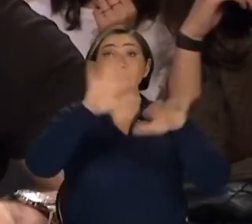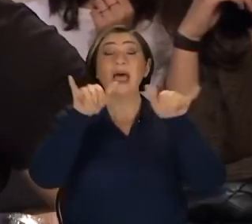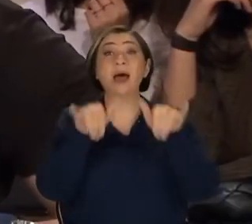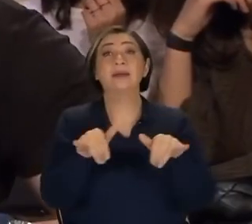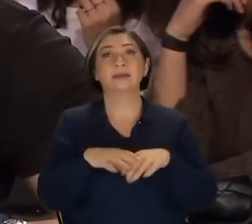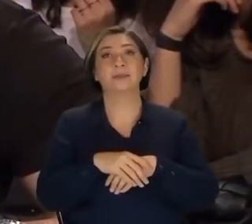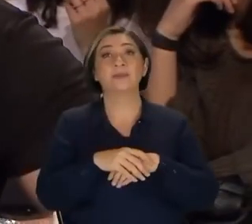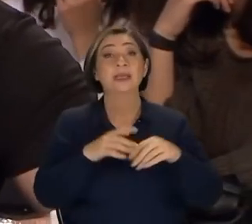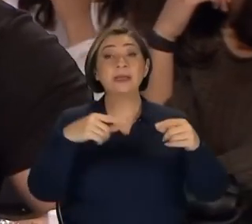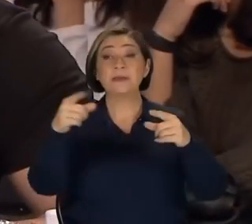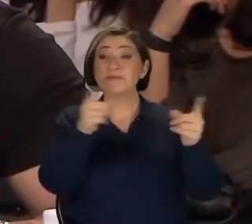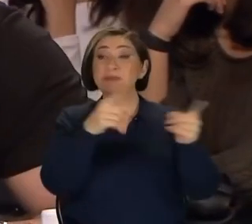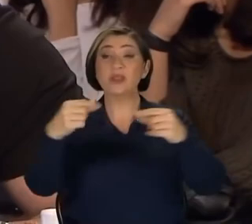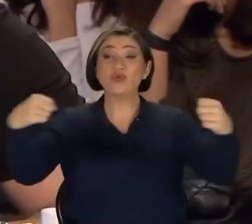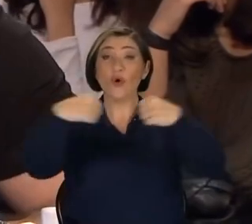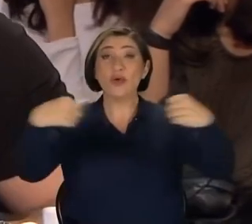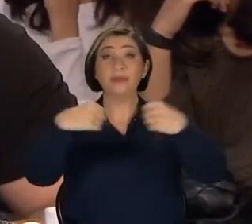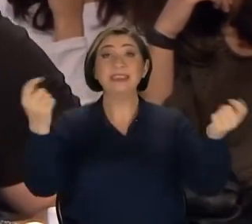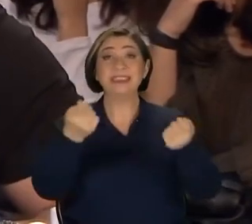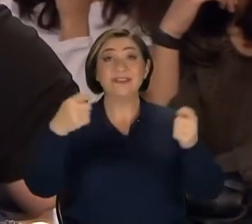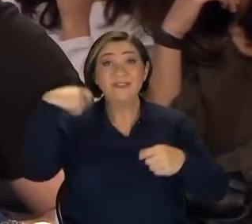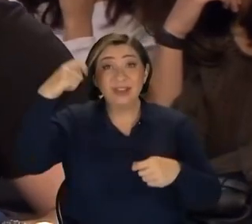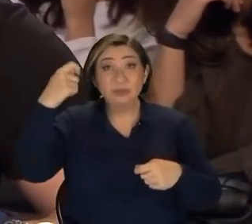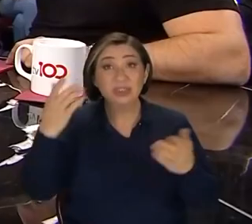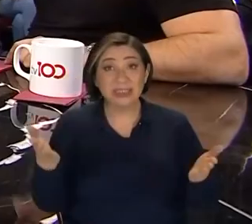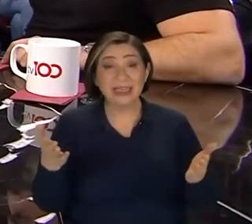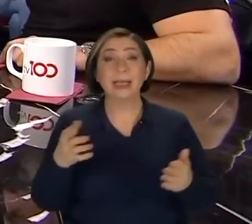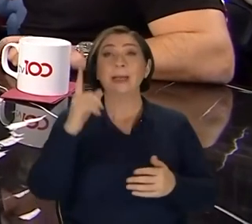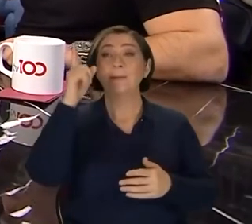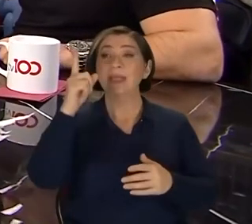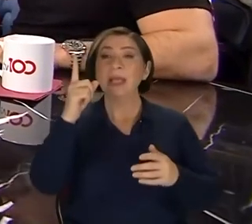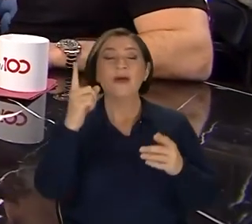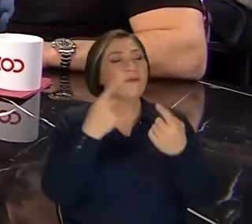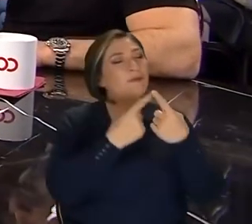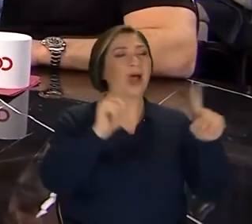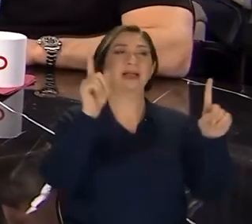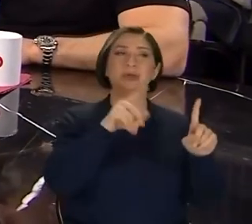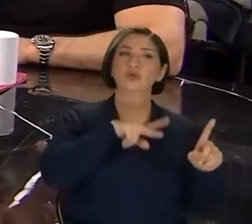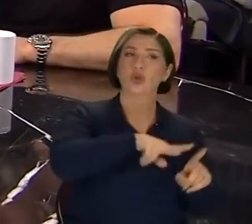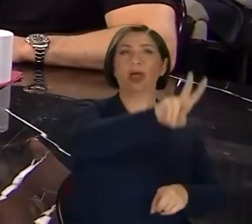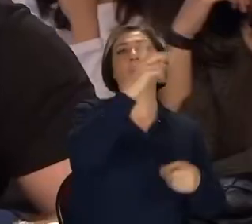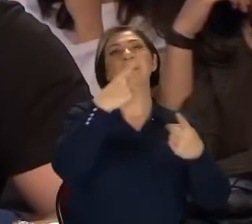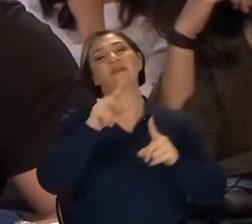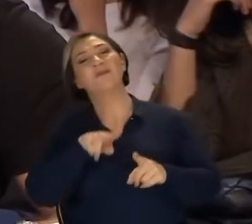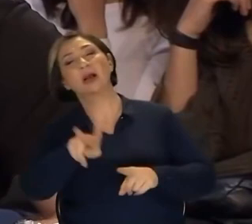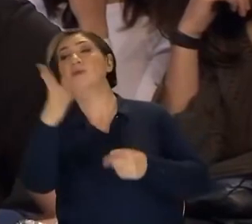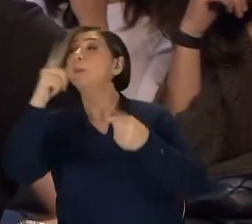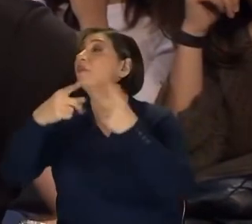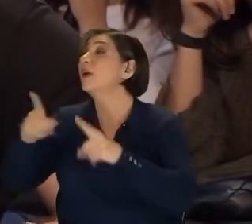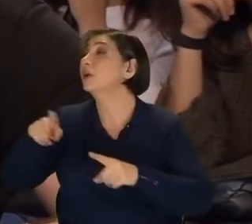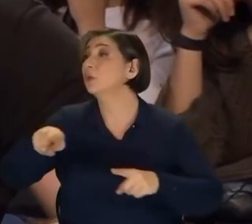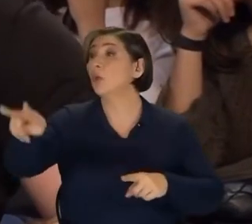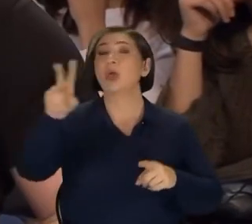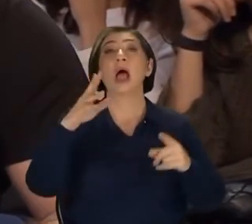insanlar. Birbirlerini dövdürmeye çalıştıkları adamlar filmci işte. Birisi macerasını öyle sürdürüyor, birisi öyle sürdürür, birisi böyle